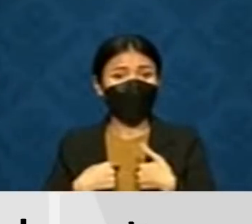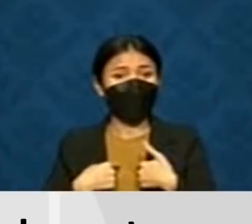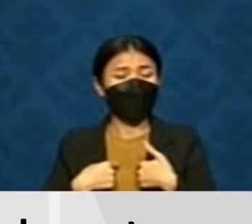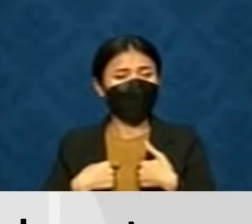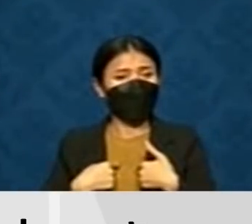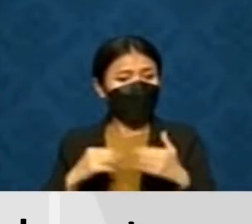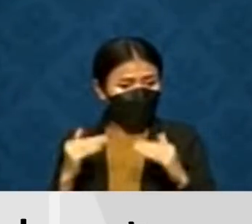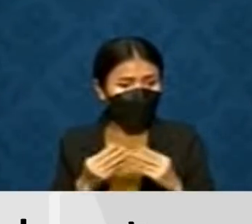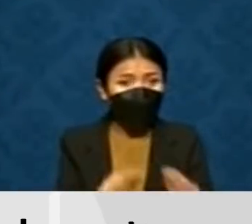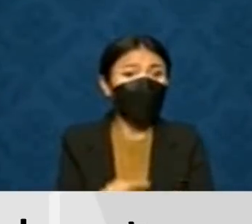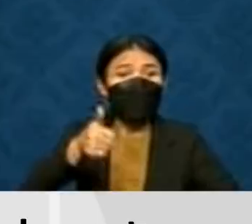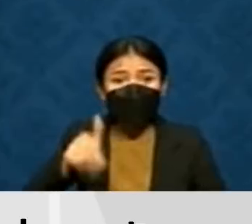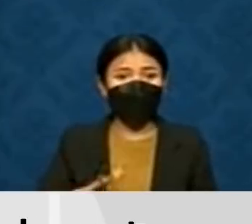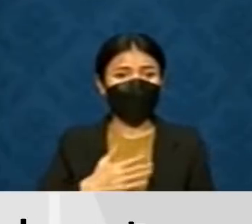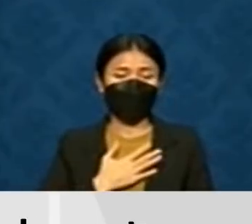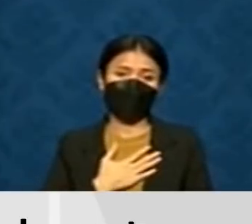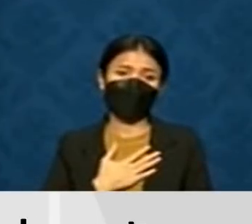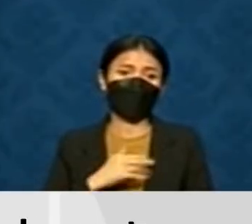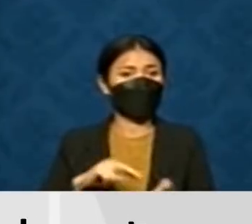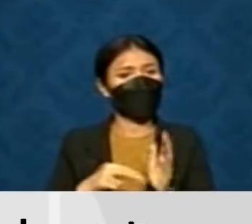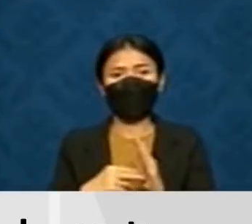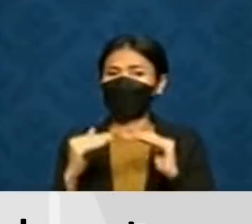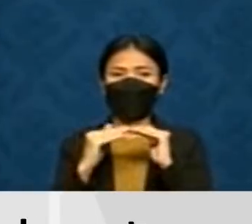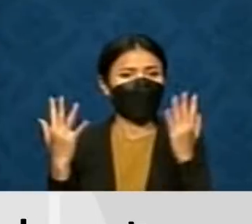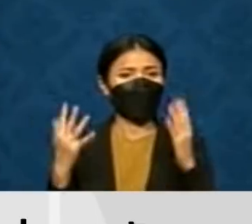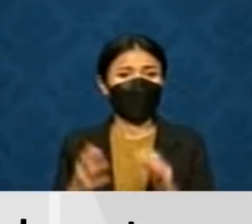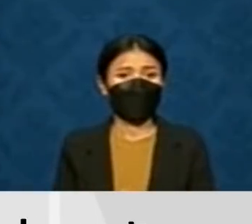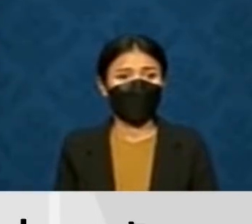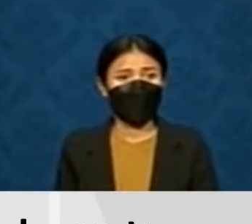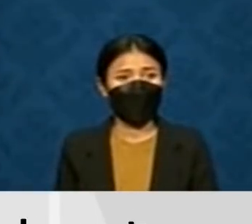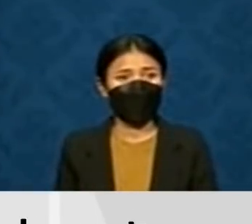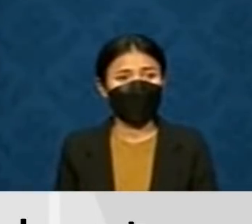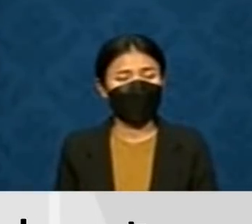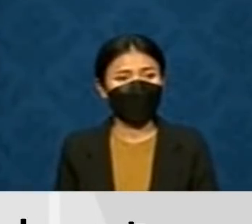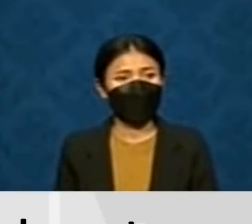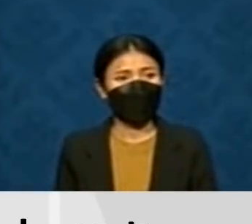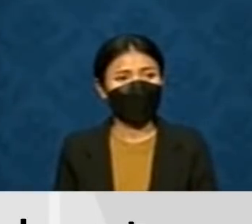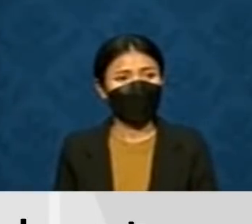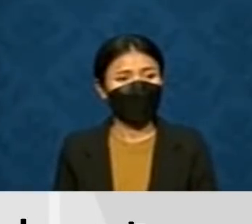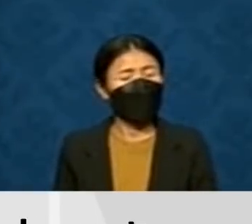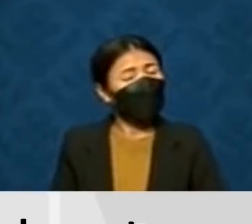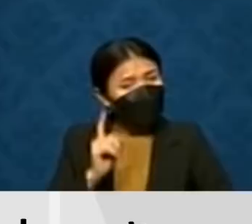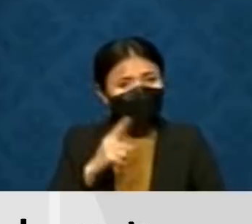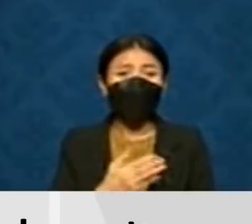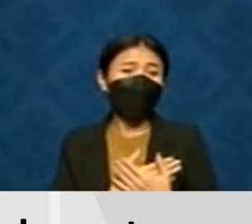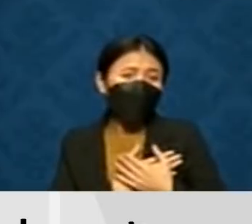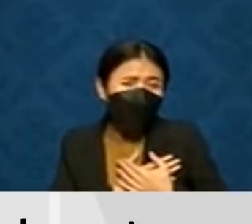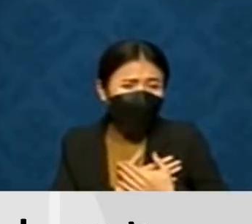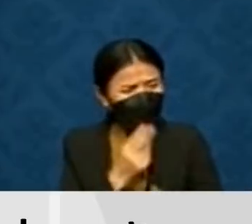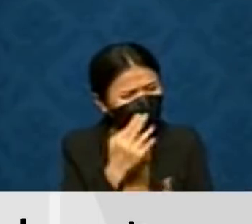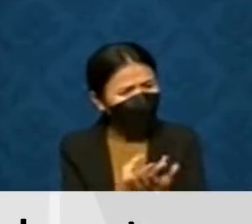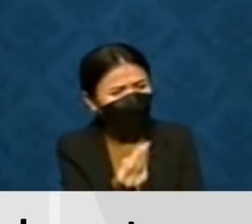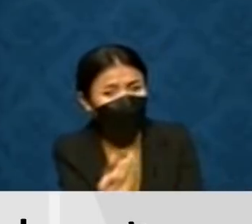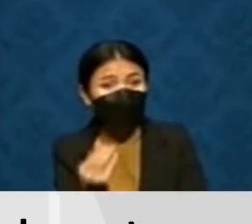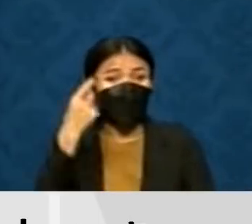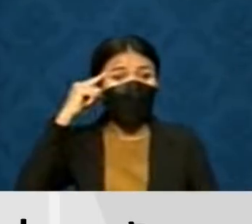ไม่เท่าเทียมนะคะท่านเข้าใจว่าเราวัดคุณค่าความรักไม่ได้นะคะแต่ถ้าเราไม่แ